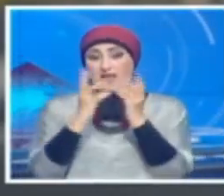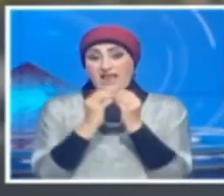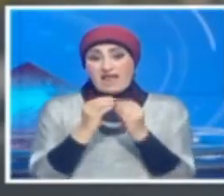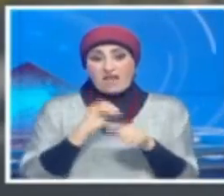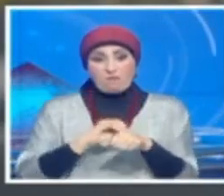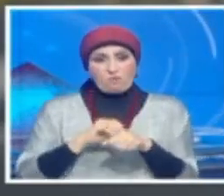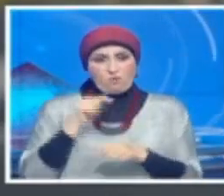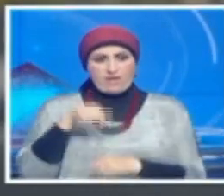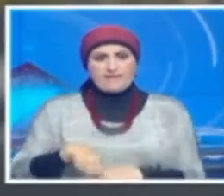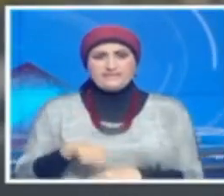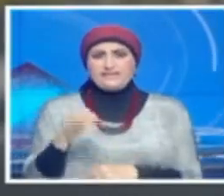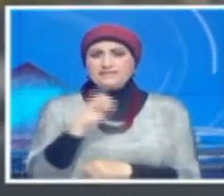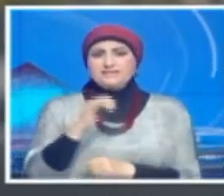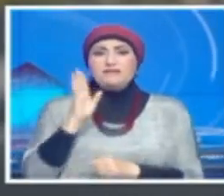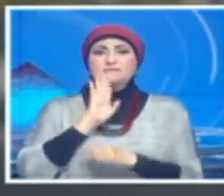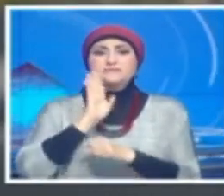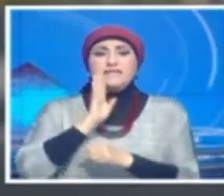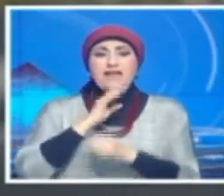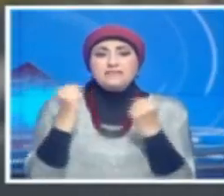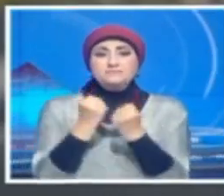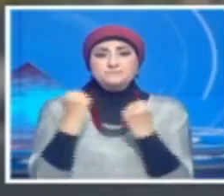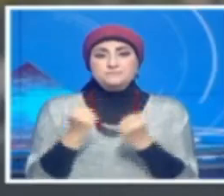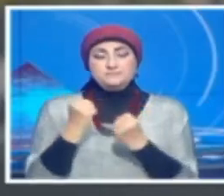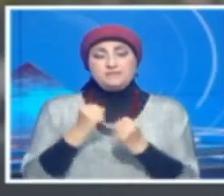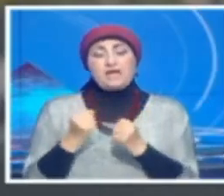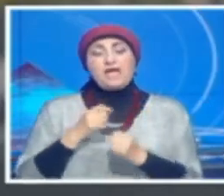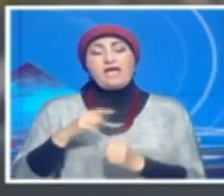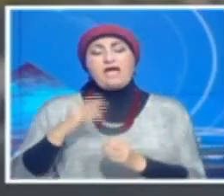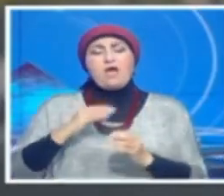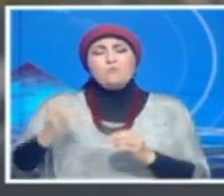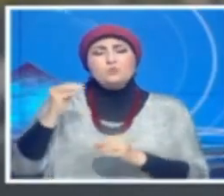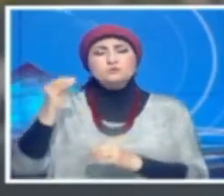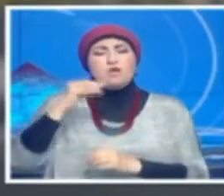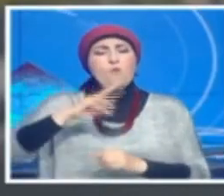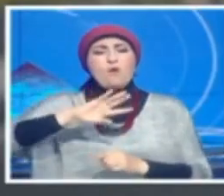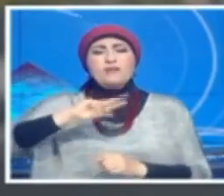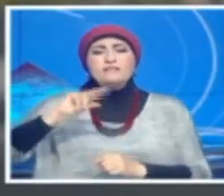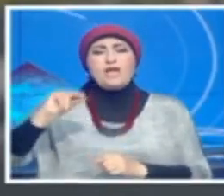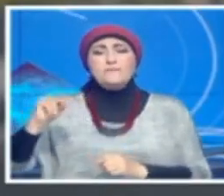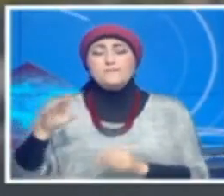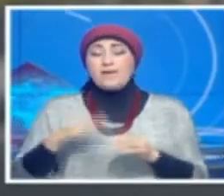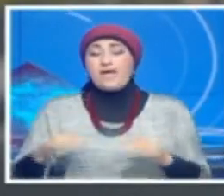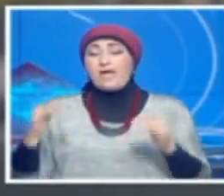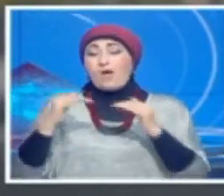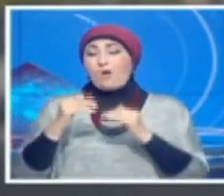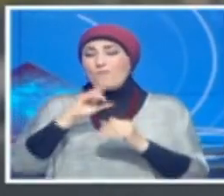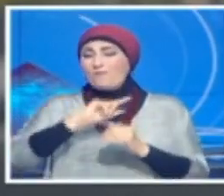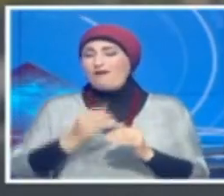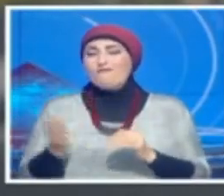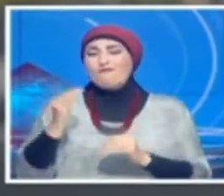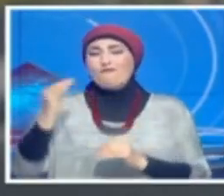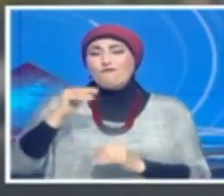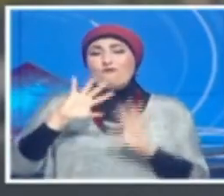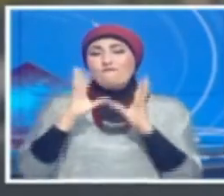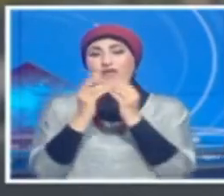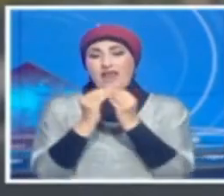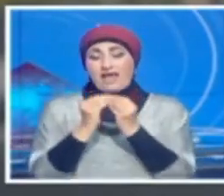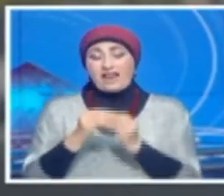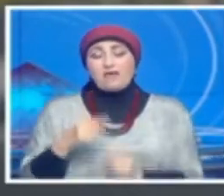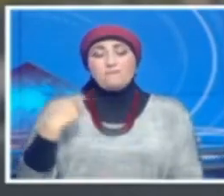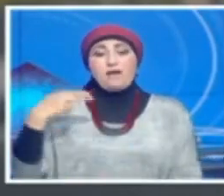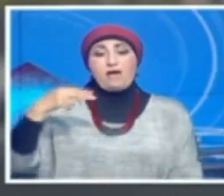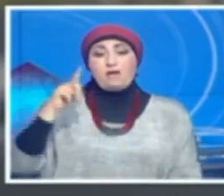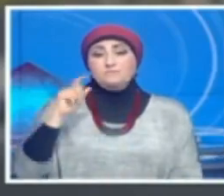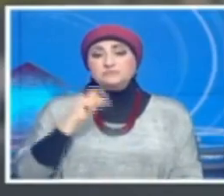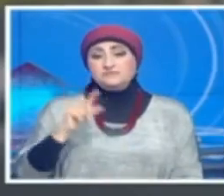الشرطة صرح تعليمي وتدريبي متطور متفرد بين مسيلاتها على مستوى العالم. عبد الله